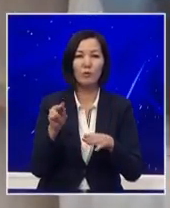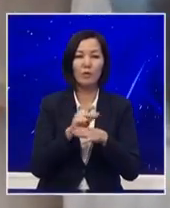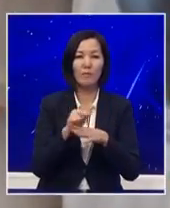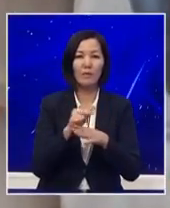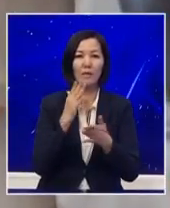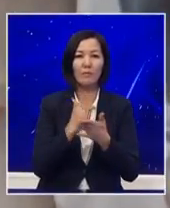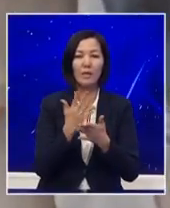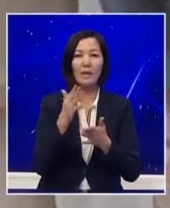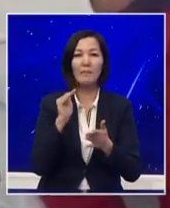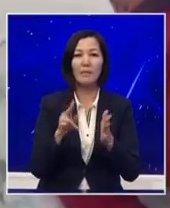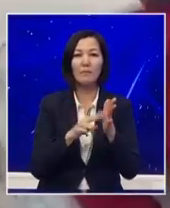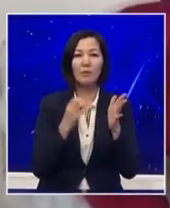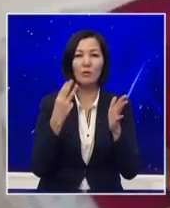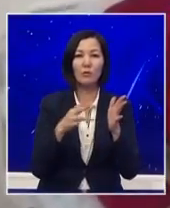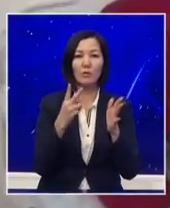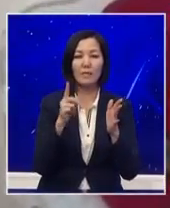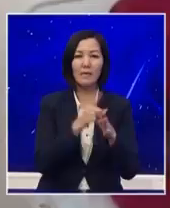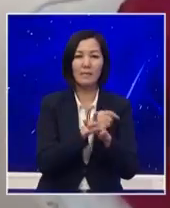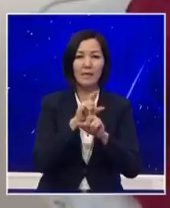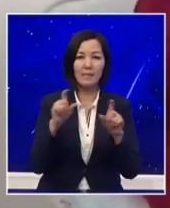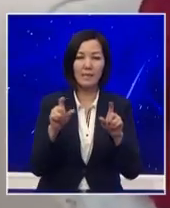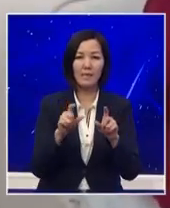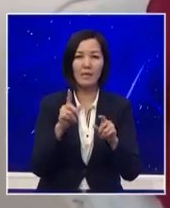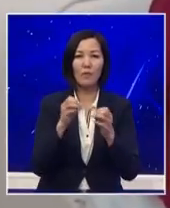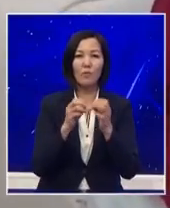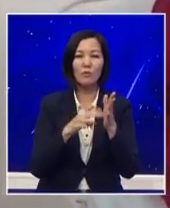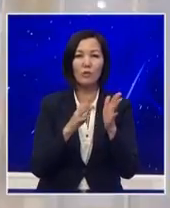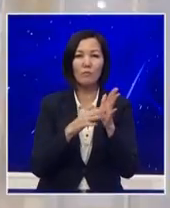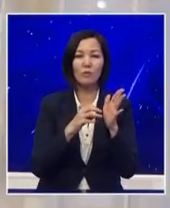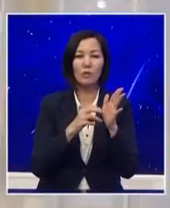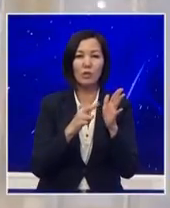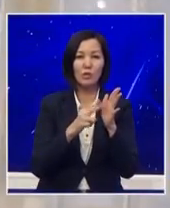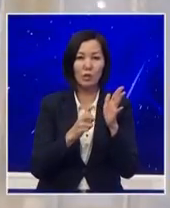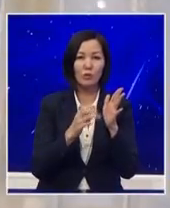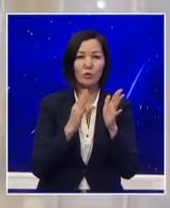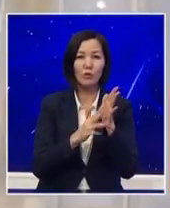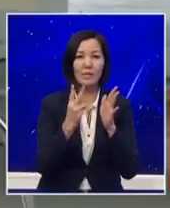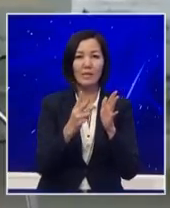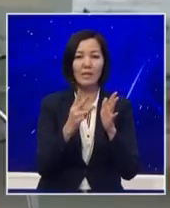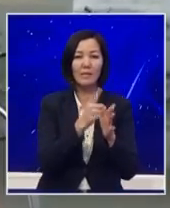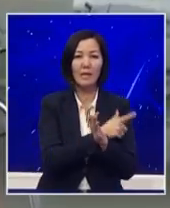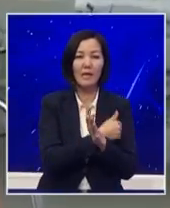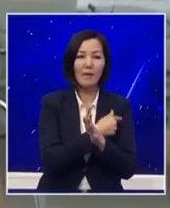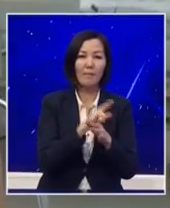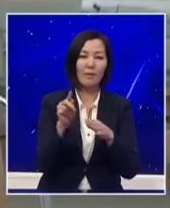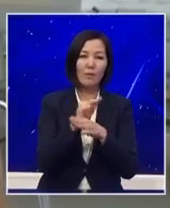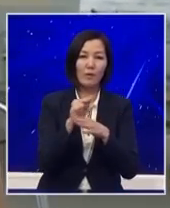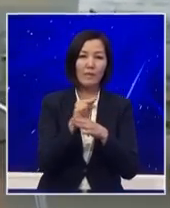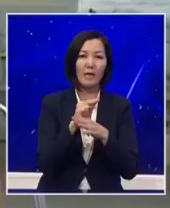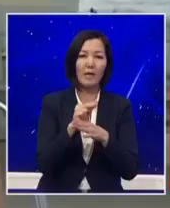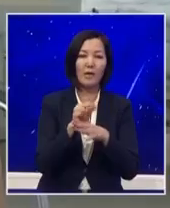қабылдауда. 5732 стационарда, 17792 амбулаторлық жағдайда. Қазақстан бойынша